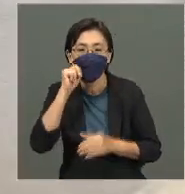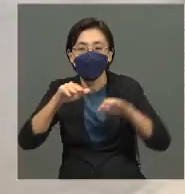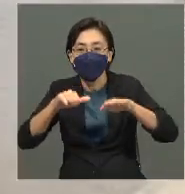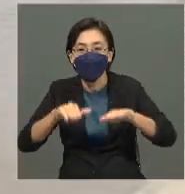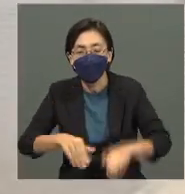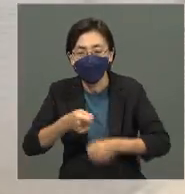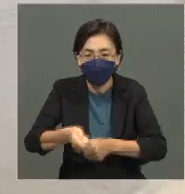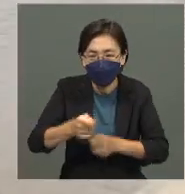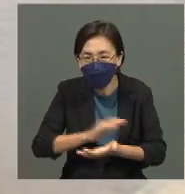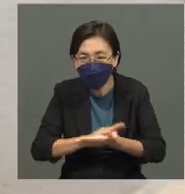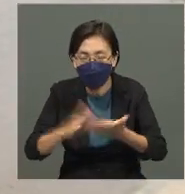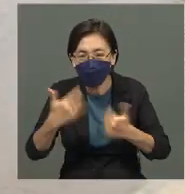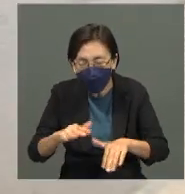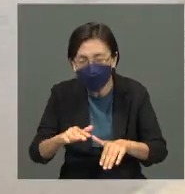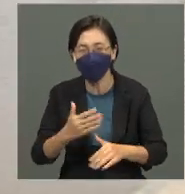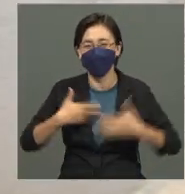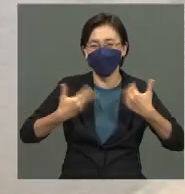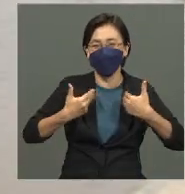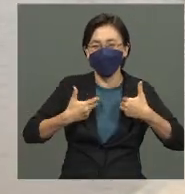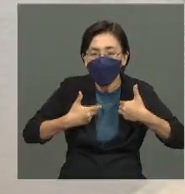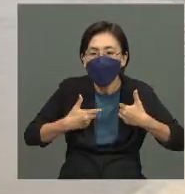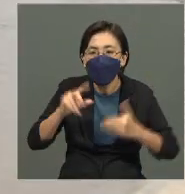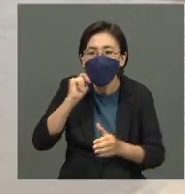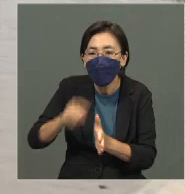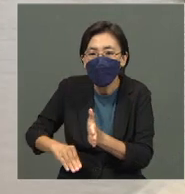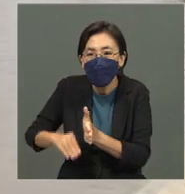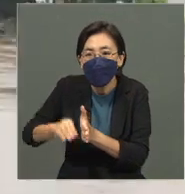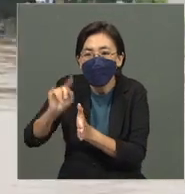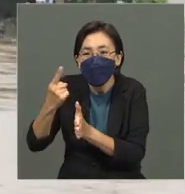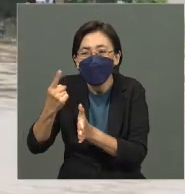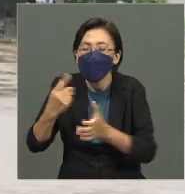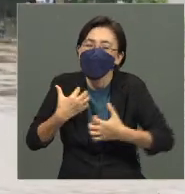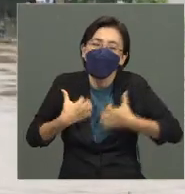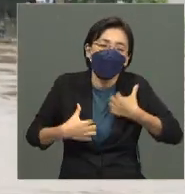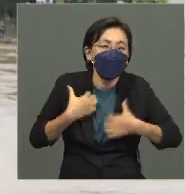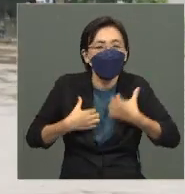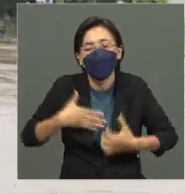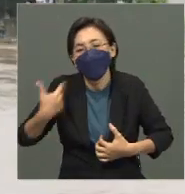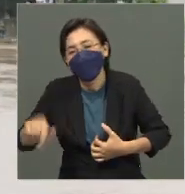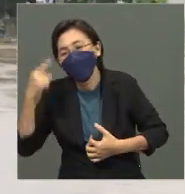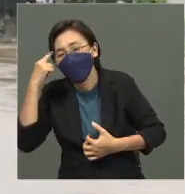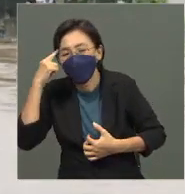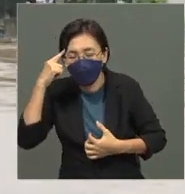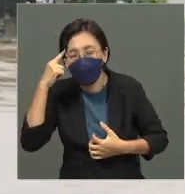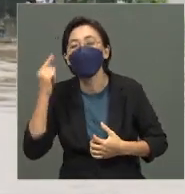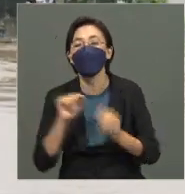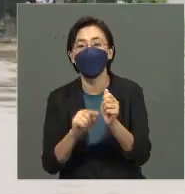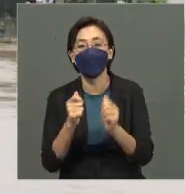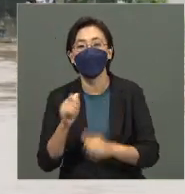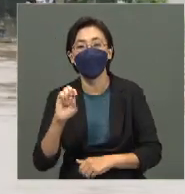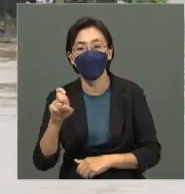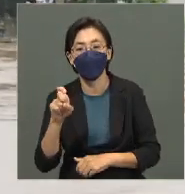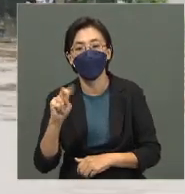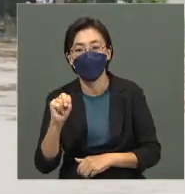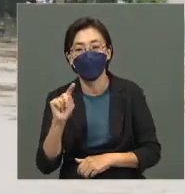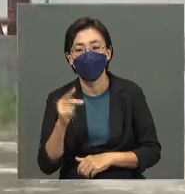นดีใจแต่ว่าน้ำกลับมาเท่ากับระดับเดิมก็ทำให้พวกเขากังวลเพิ่มส่วนพื้นที่อินบุรีจุดที่นายกรัฐมน